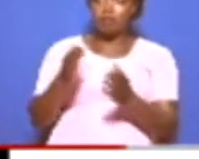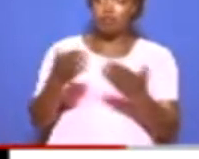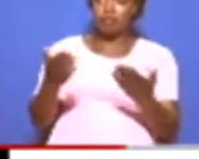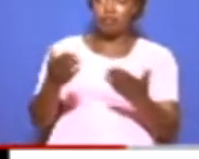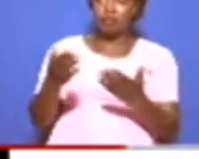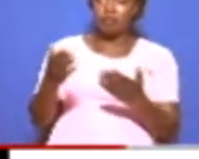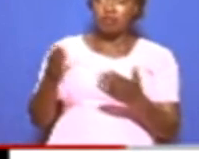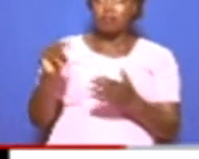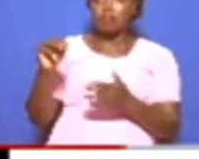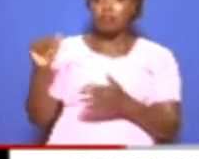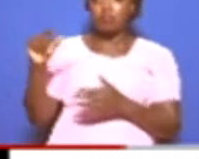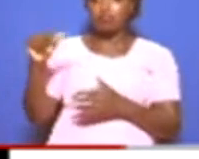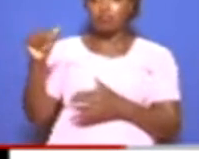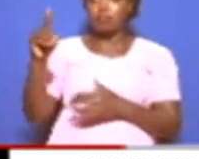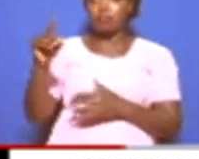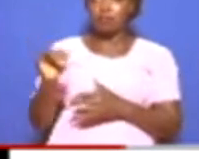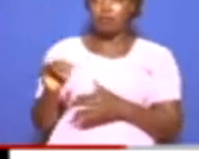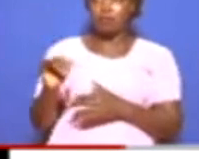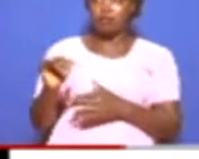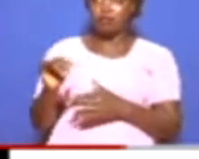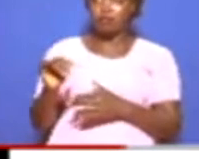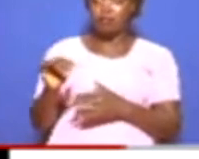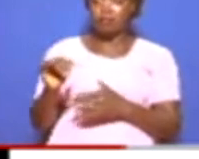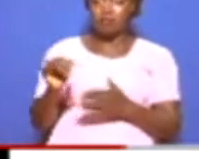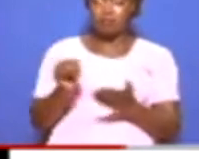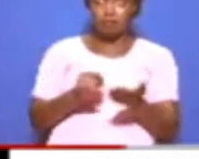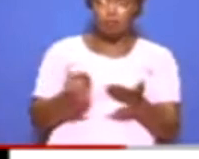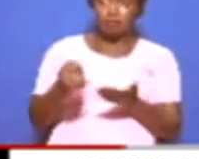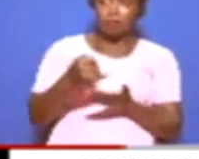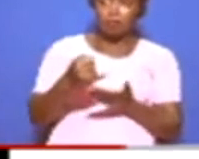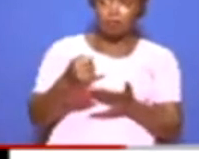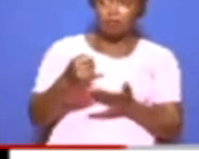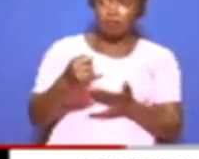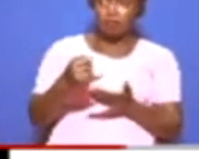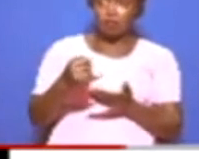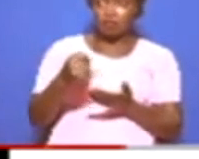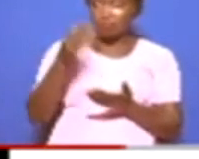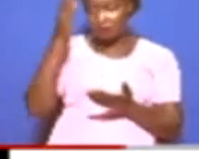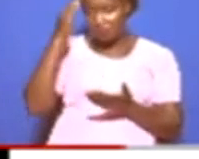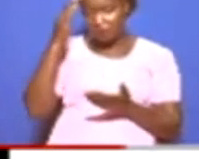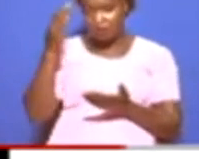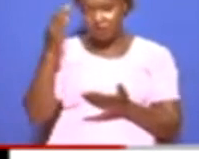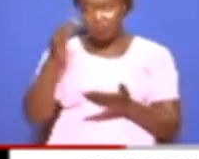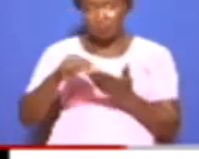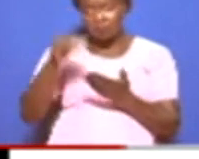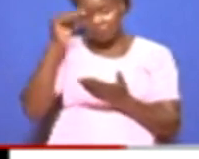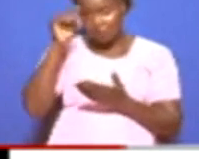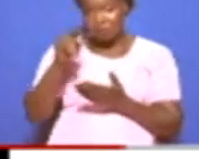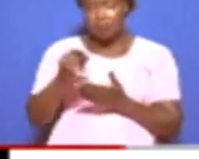mara nyingi. So unatoa map, unafanya plotting yako. Nikajifunza hivyo.